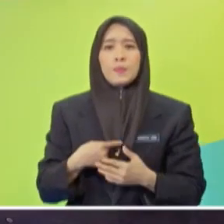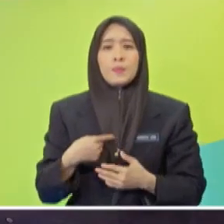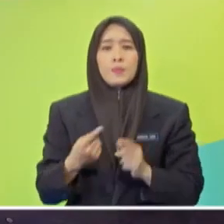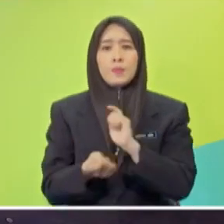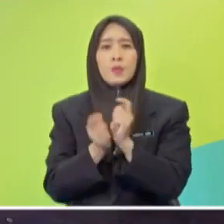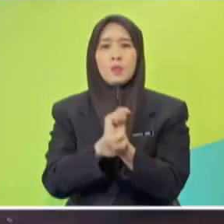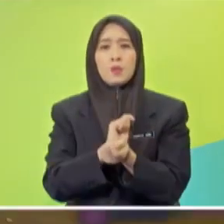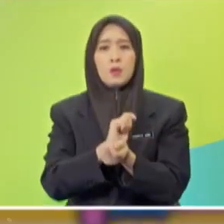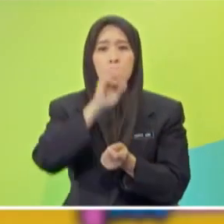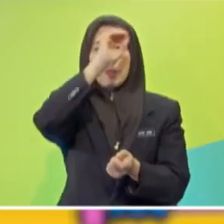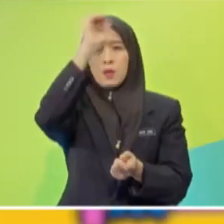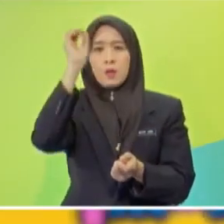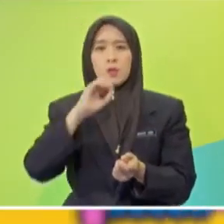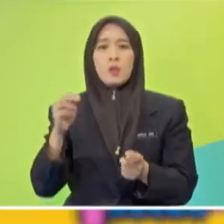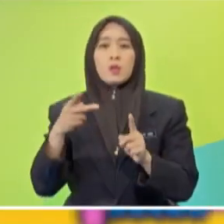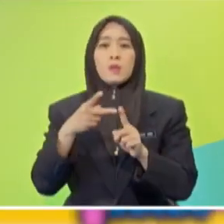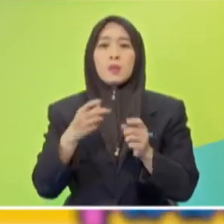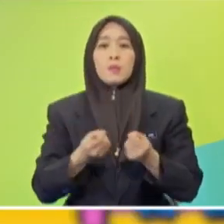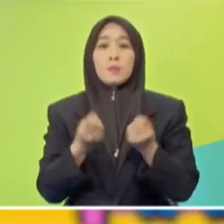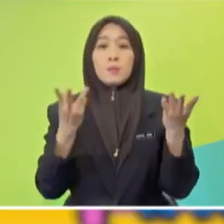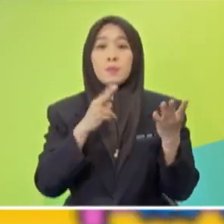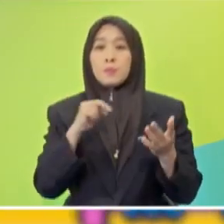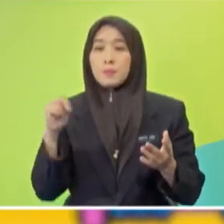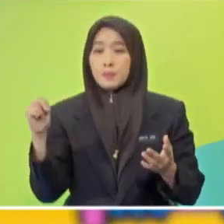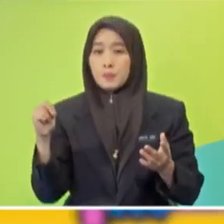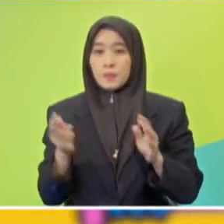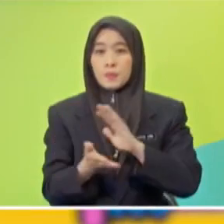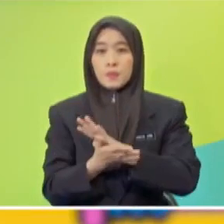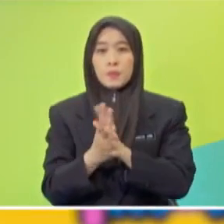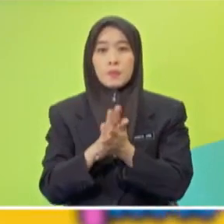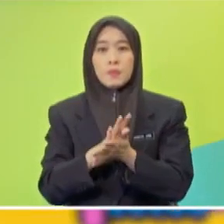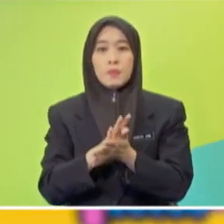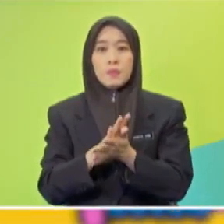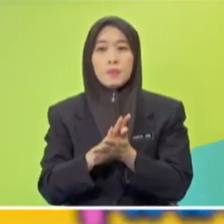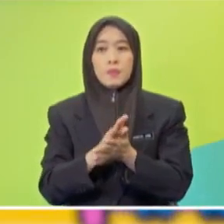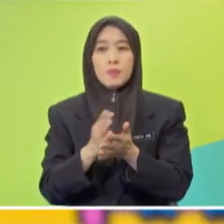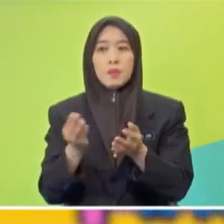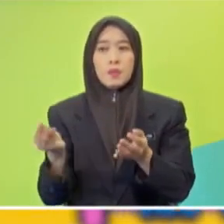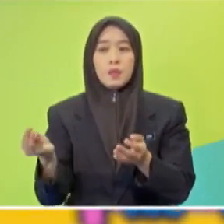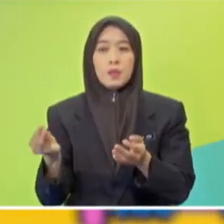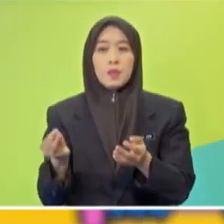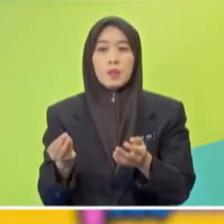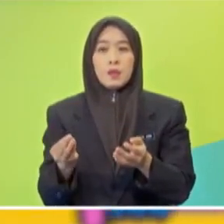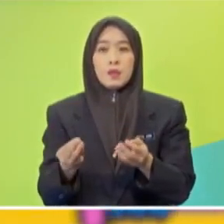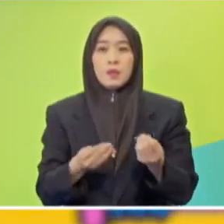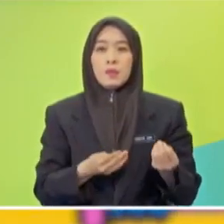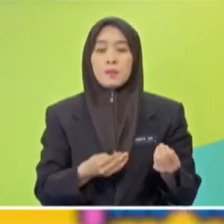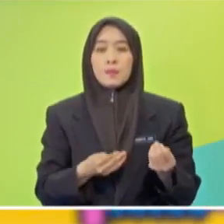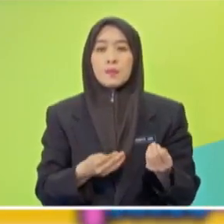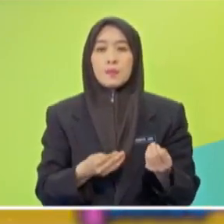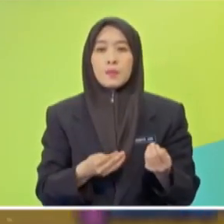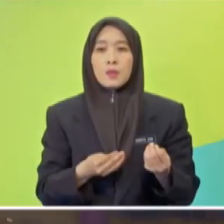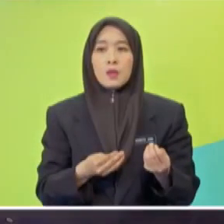protes kepada pecahan baik jadi kita minta Kakak Nisa untuk pilih murid-murid kita bagi